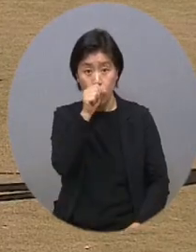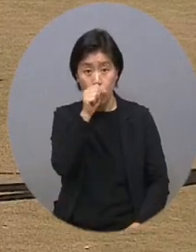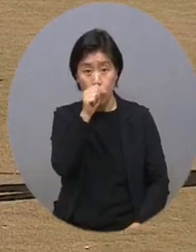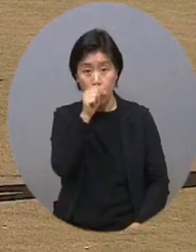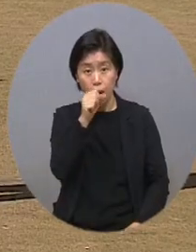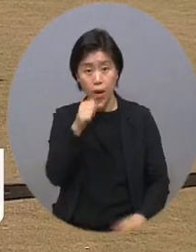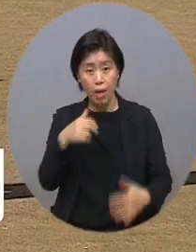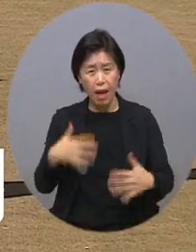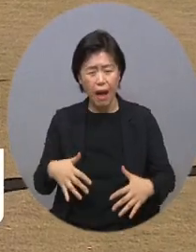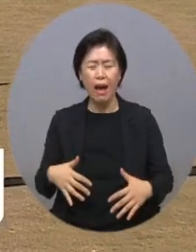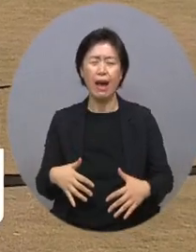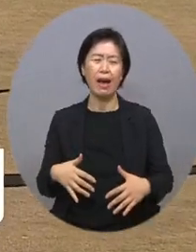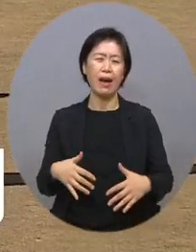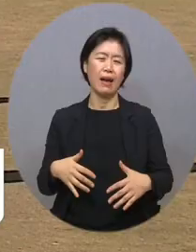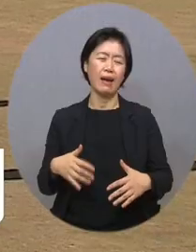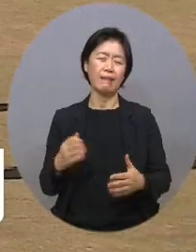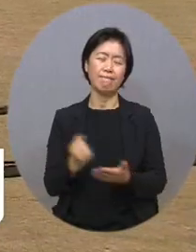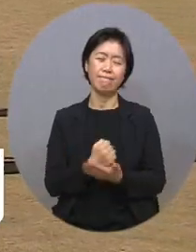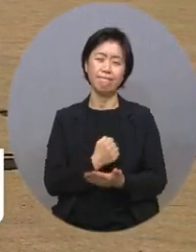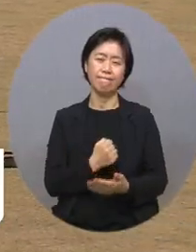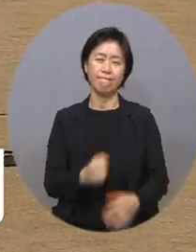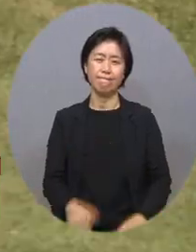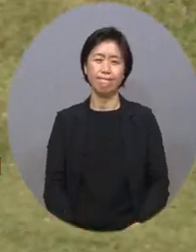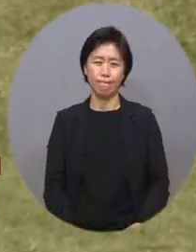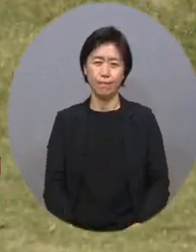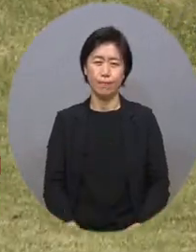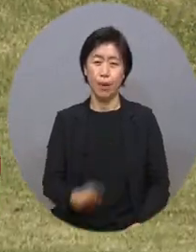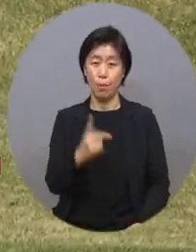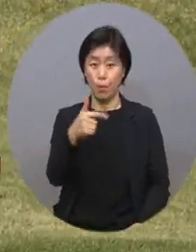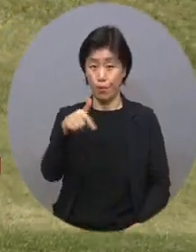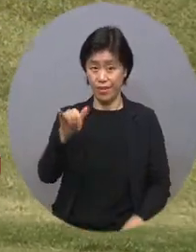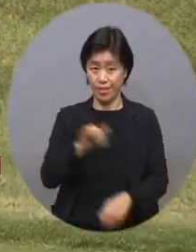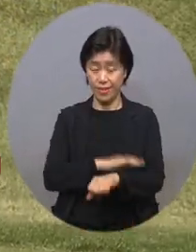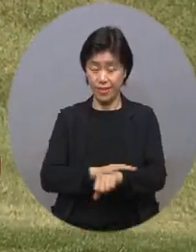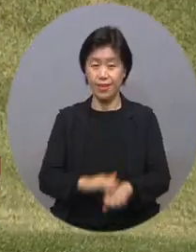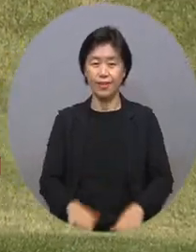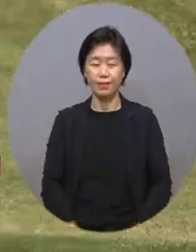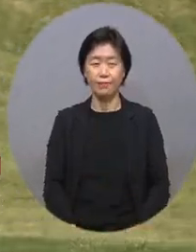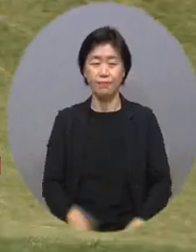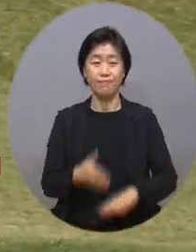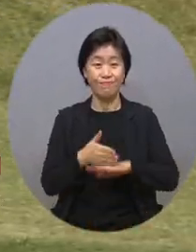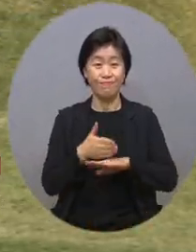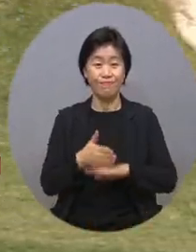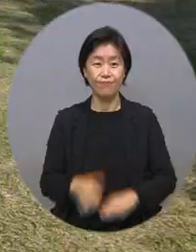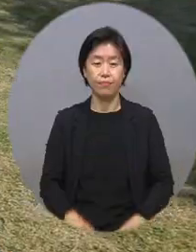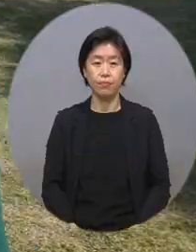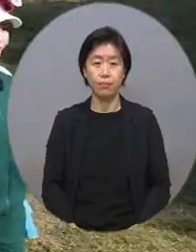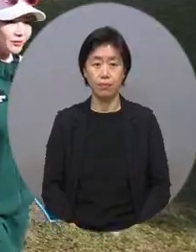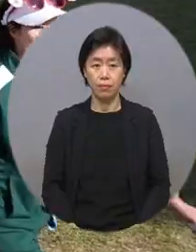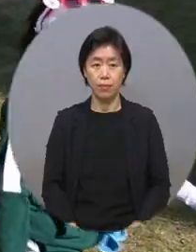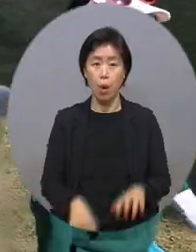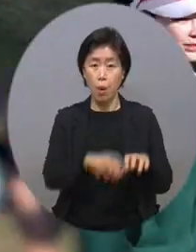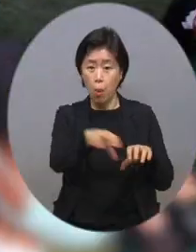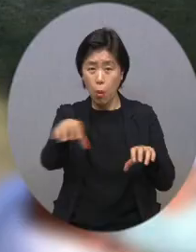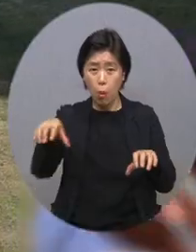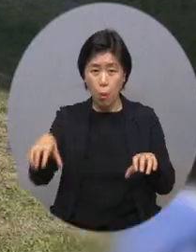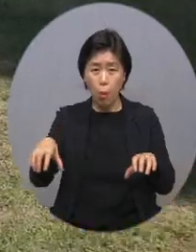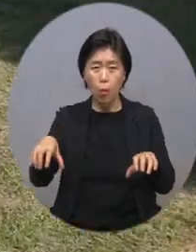약하다. 오케이. 오케이. 나이스 보기. 감사합니다. 근데 이게 지금 여기 매 홀마다 다 그린 스피드가 다